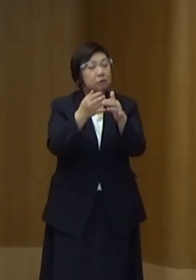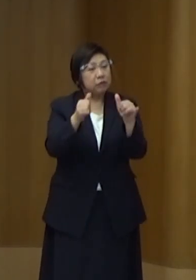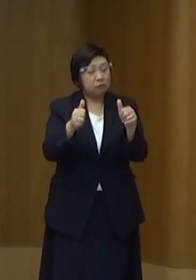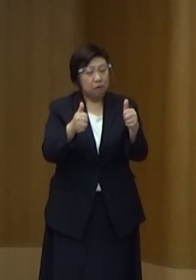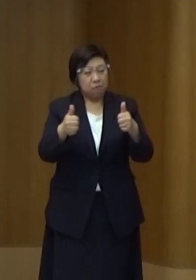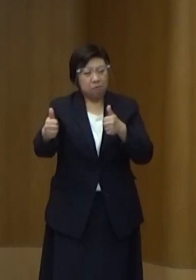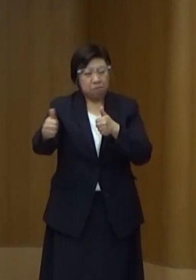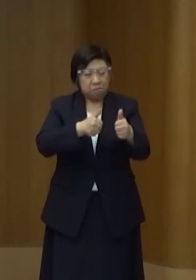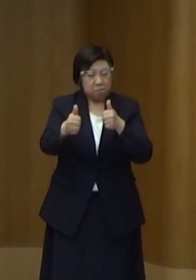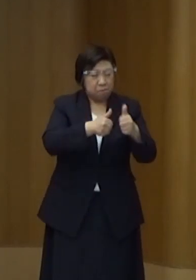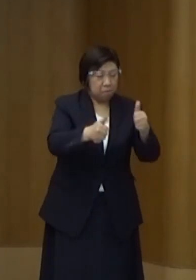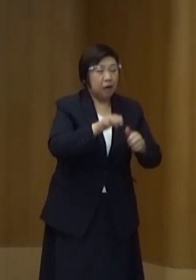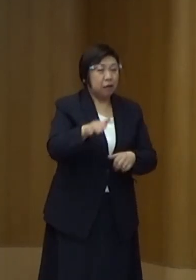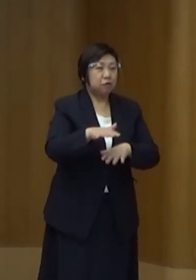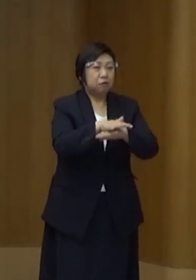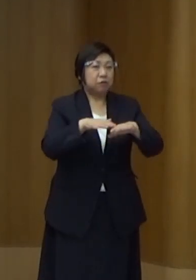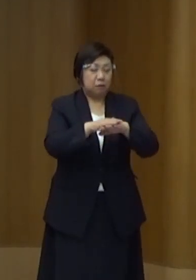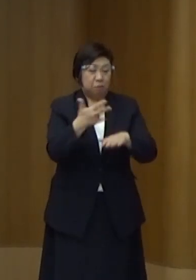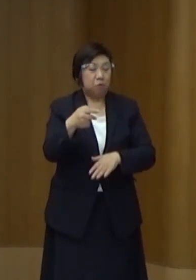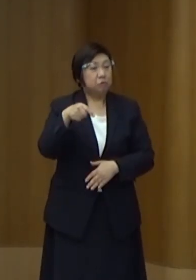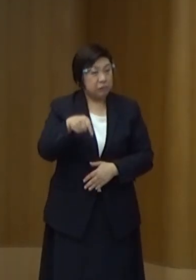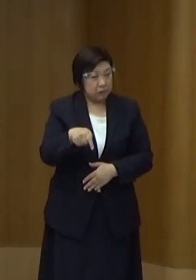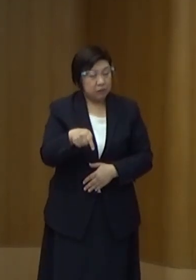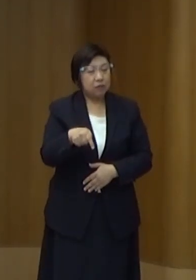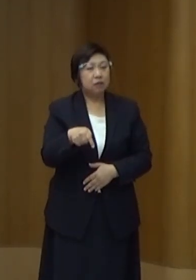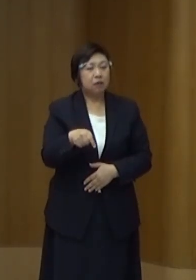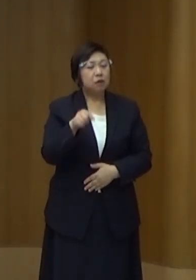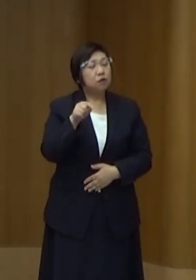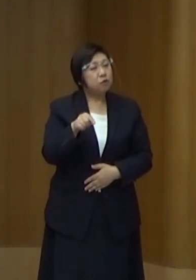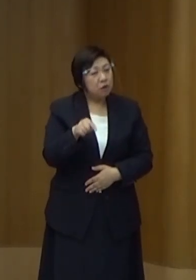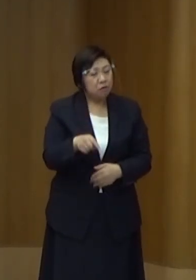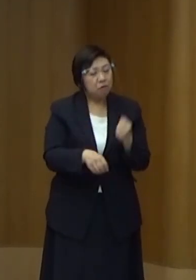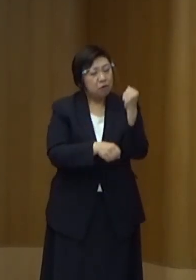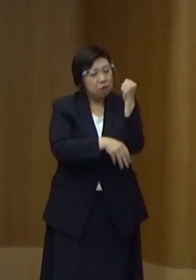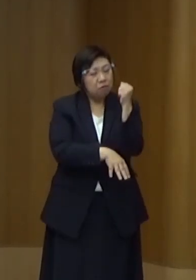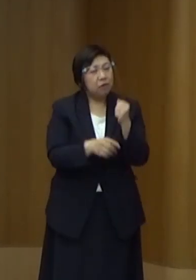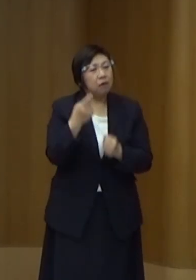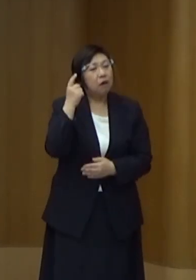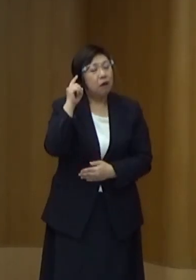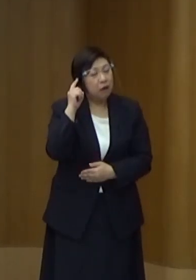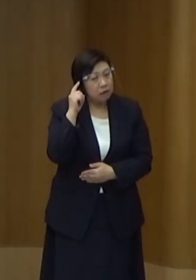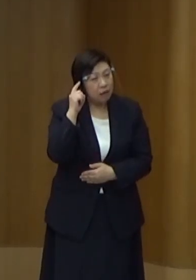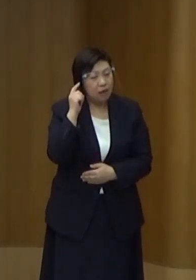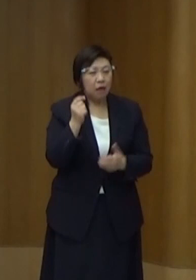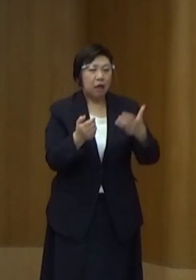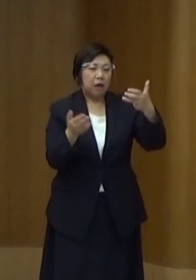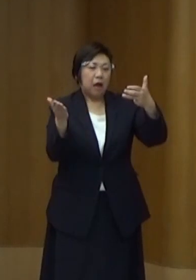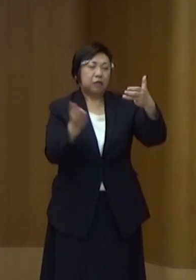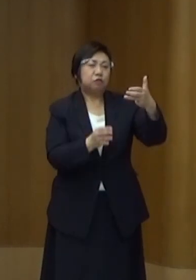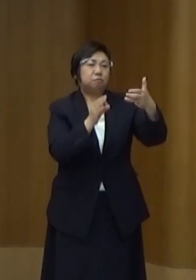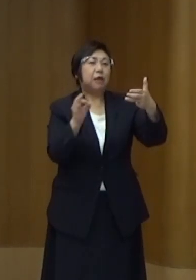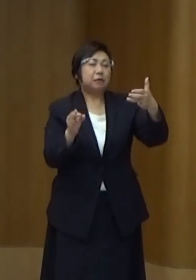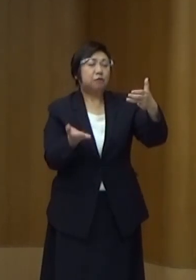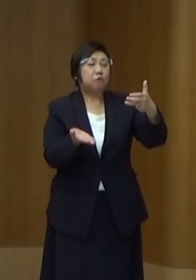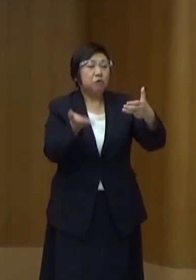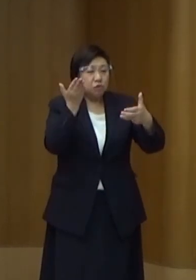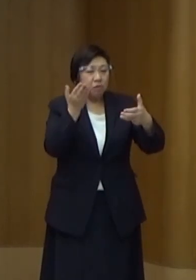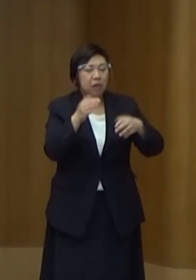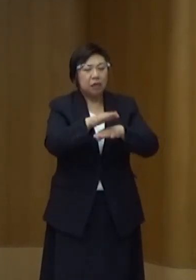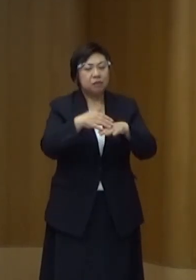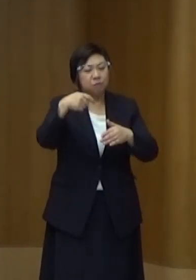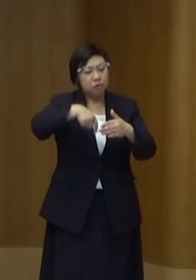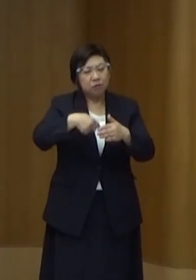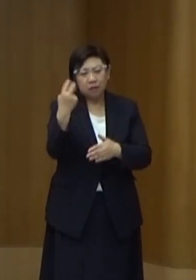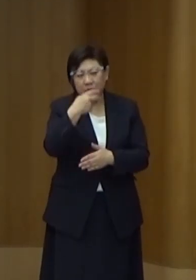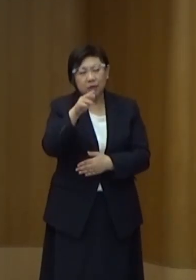が活発なこの札幌市の都市構造、そういったものを踏まえますと、8割以上が札幌で確認されているという状